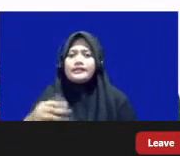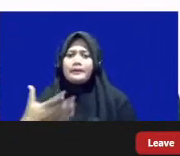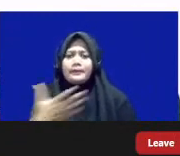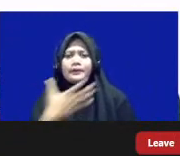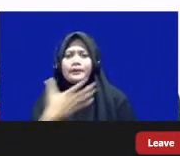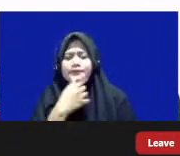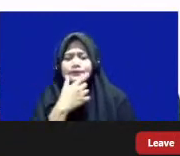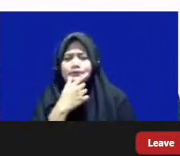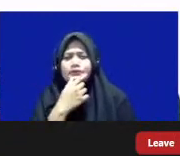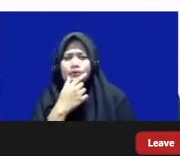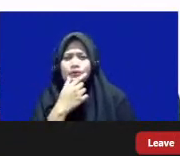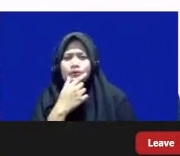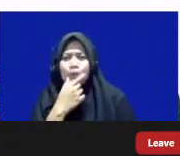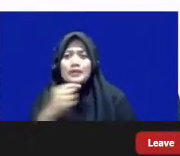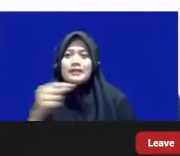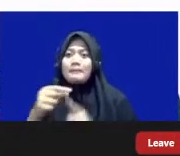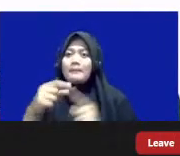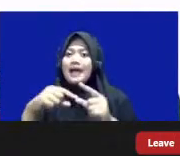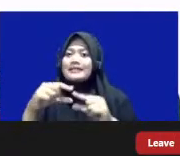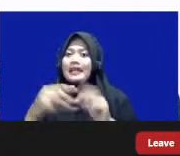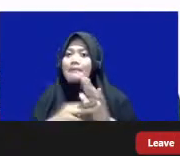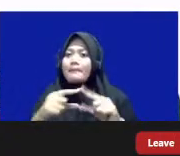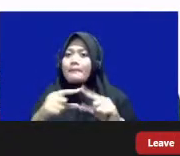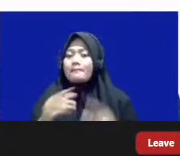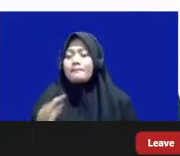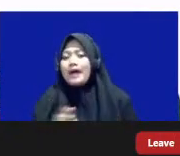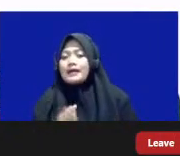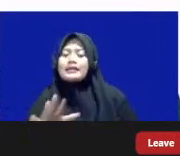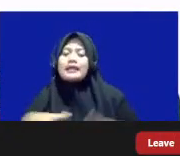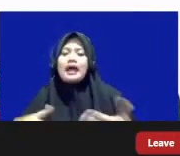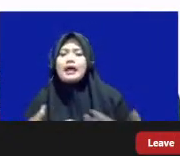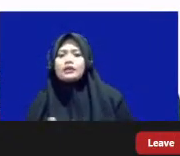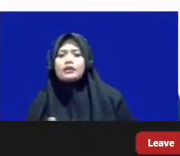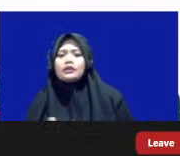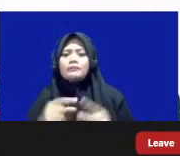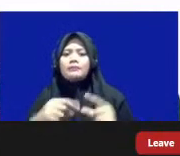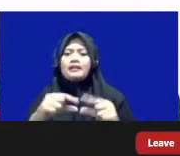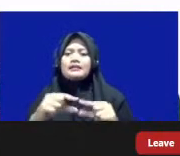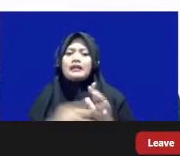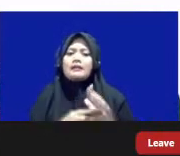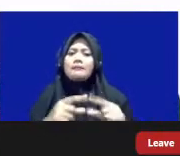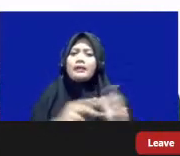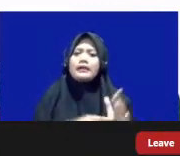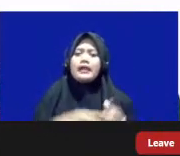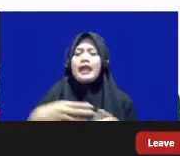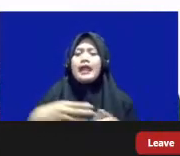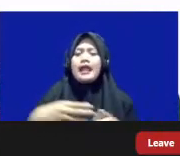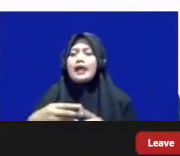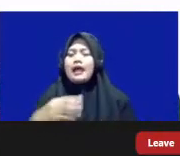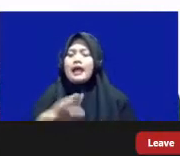di Pasaman Barat, atau kita melaksanakan kegiatan sekarang di erupsi Gunung Semeru,